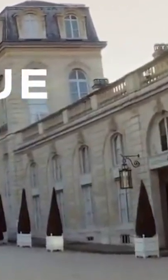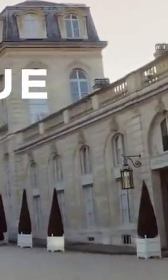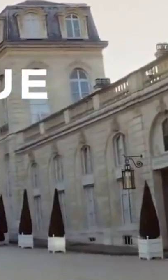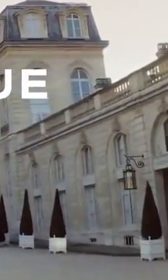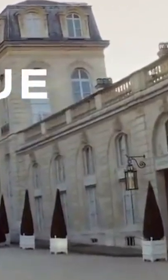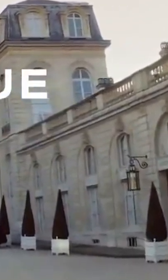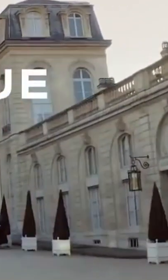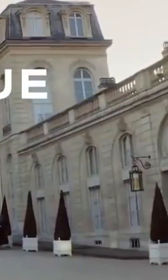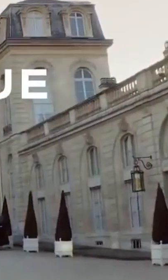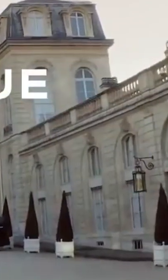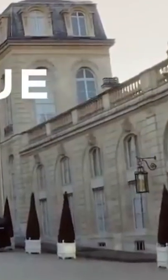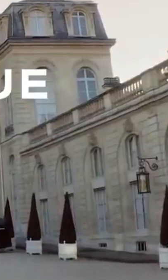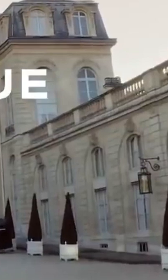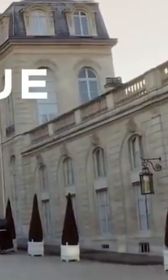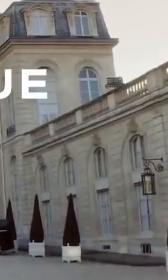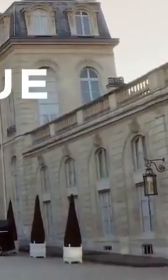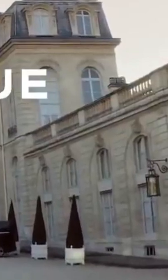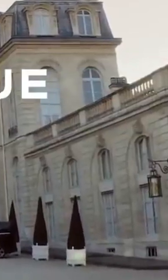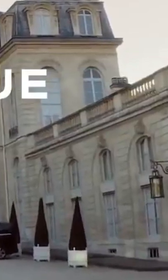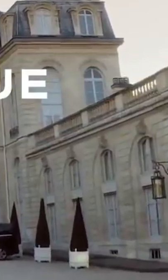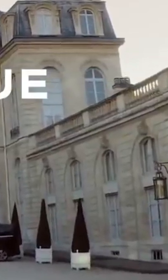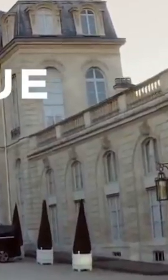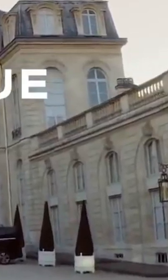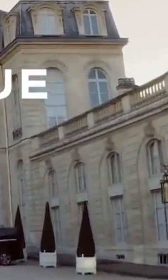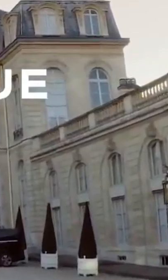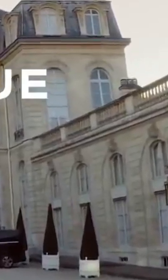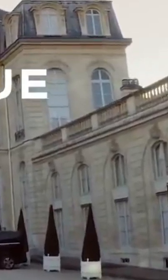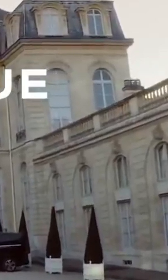sommes n'a pas le droit ok bon match à marseille